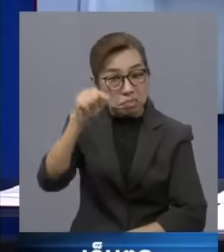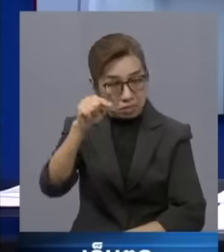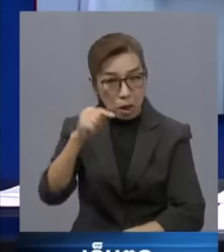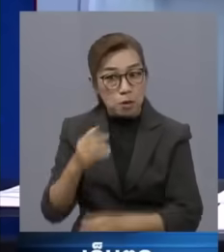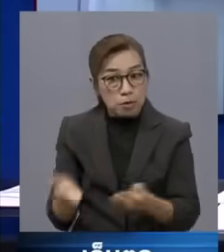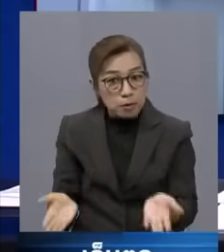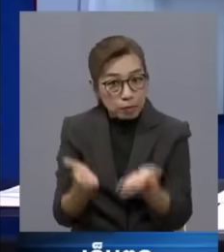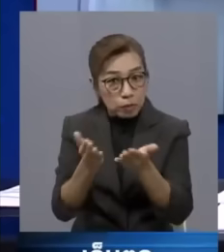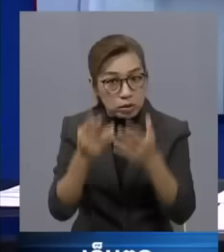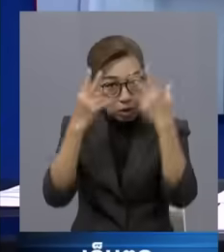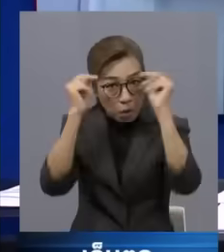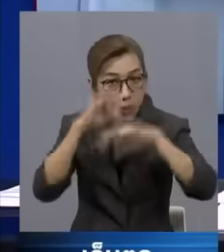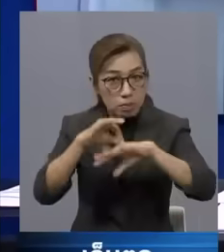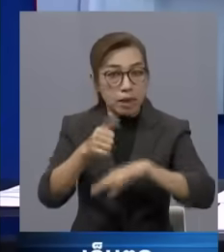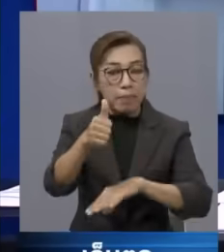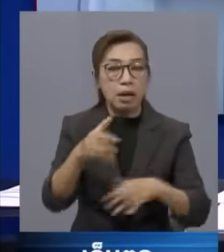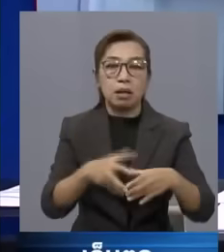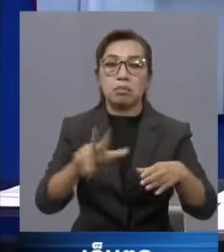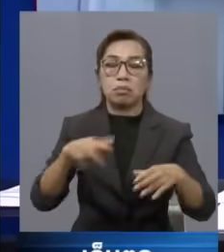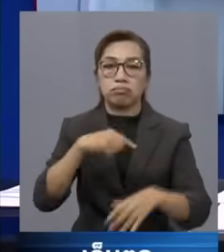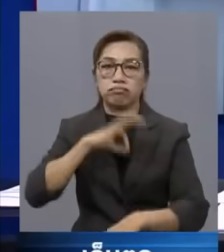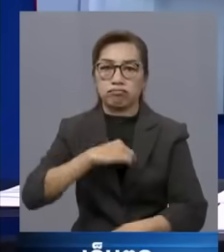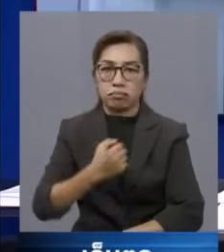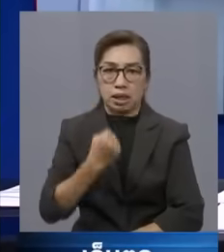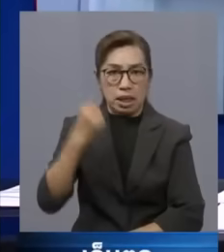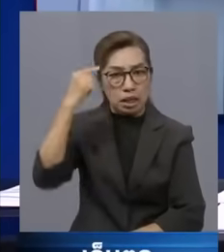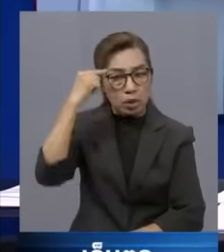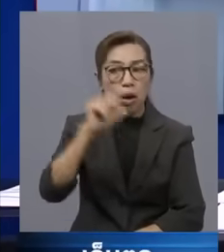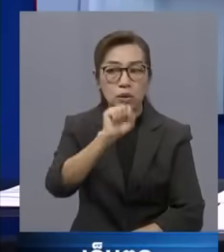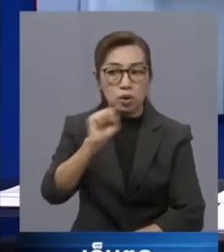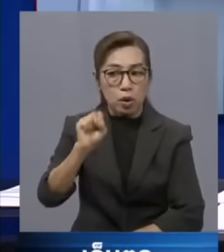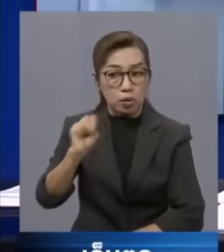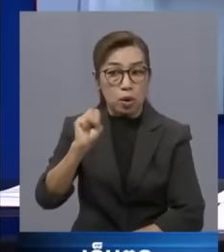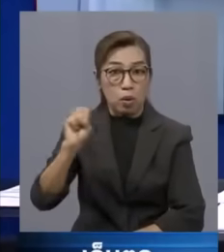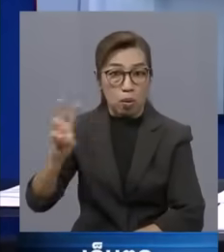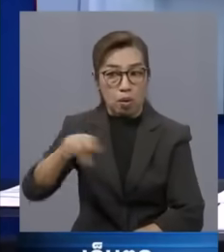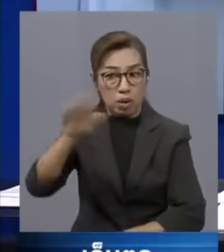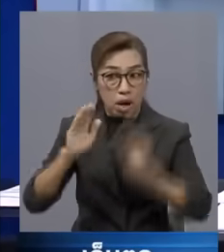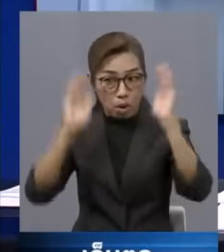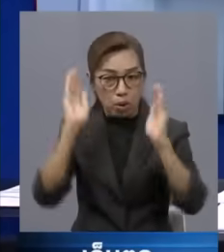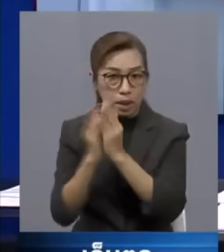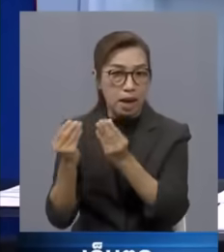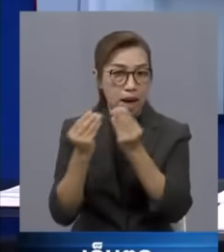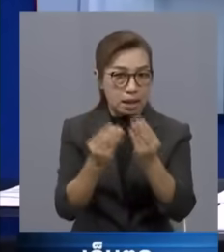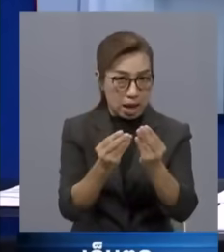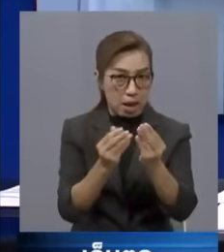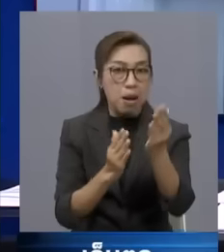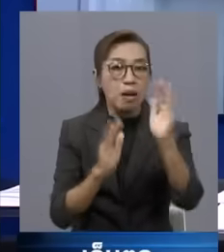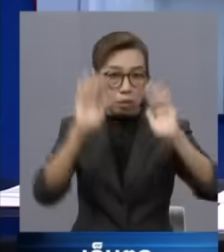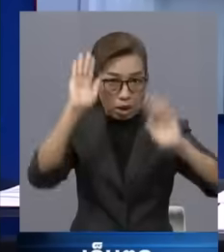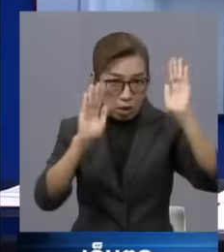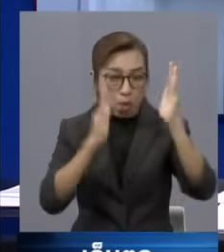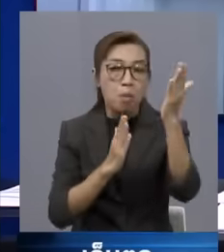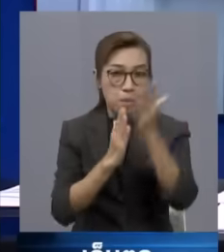ได้ไหมซึ่งทำเพื่อไทยเห็นเขาก็มั่นใจนะครับว่าเขาจะรวบรวมเสียงให้คุณเศรษฐาเนี่ยโหวตผ่านในรอบที่ 3แบบม้วน